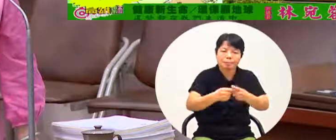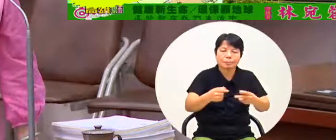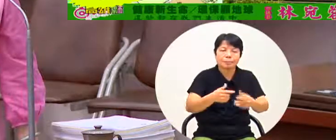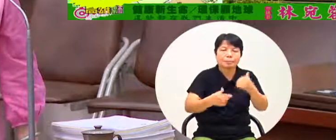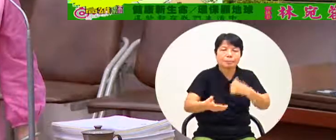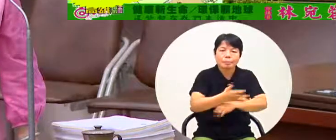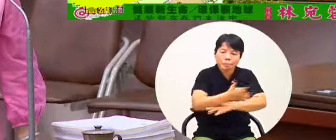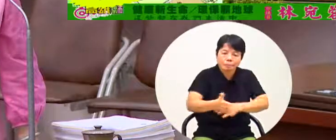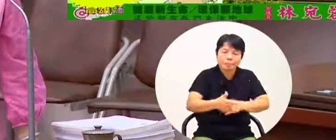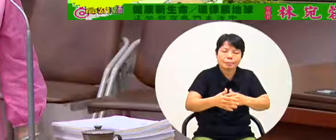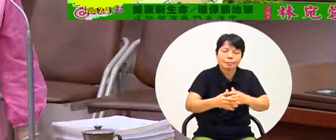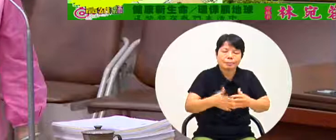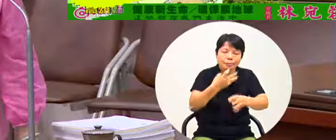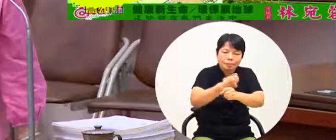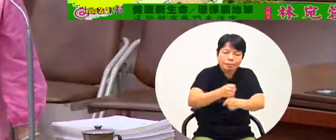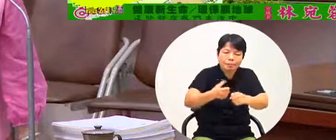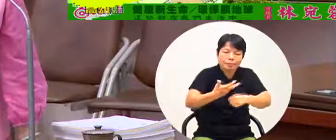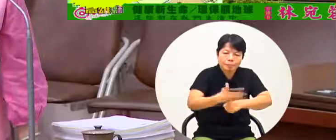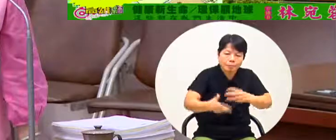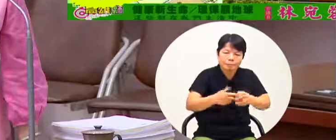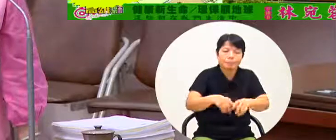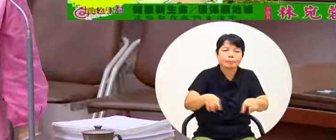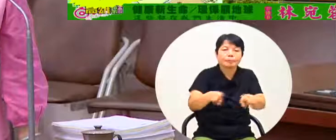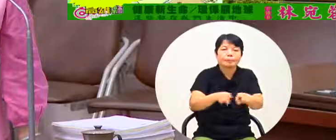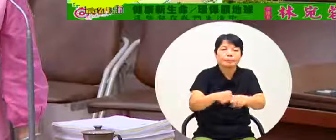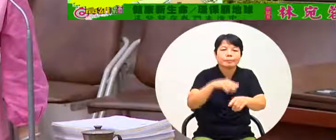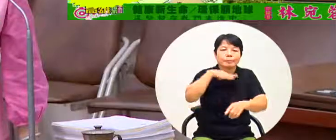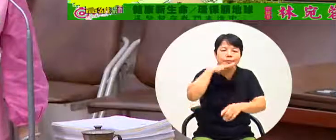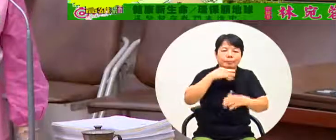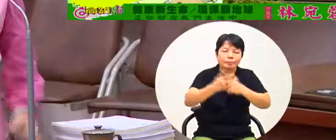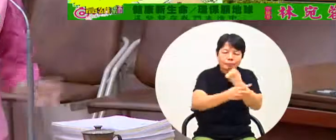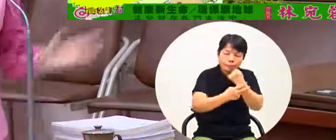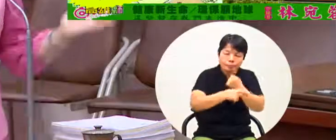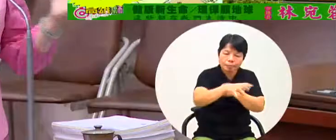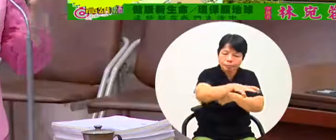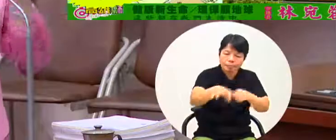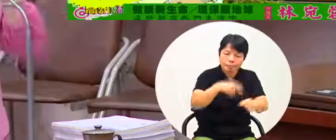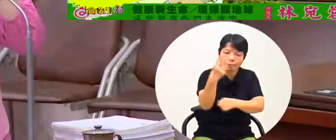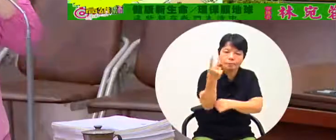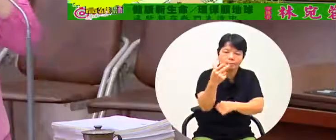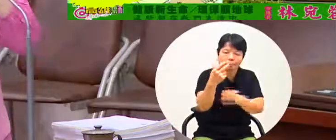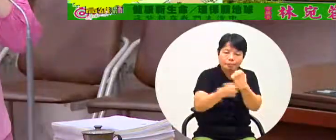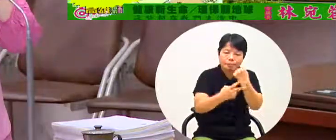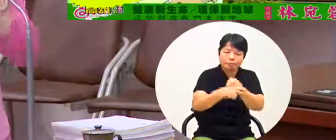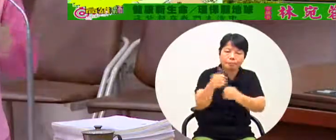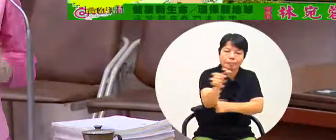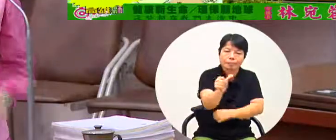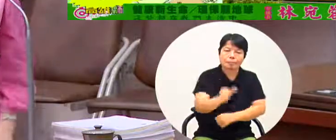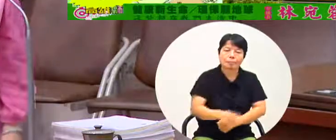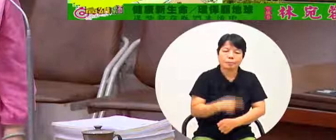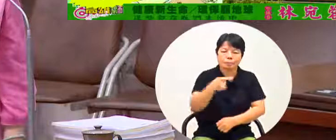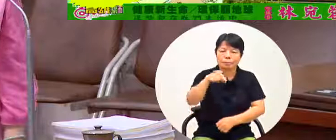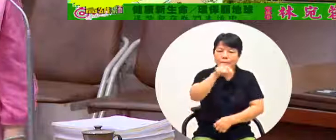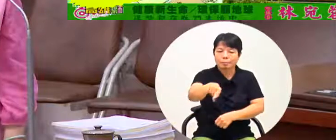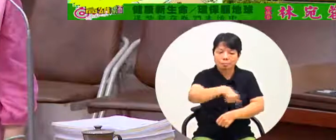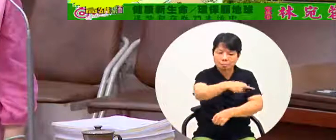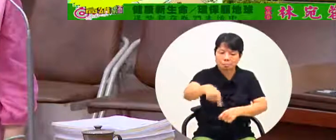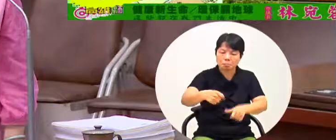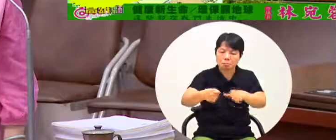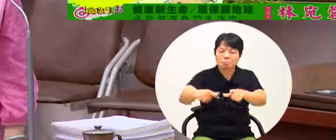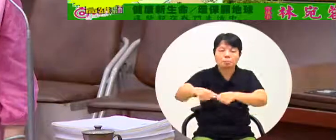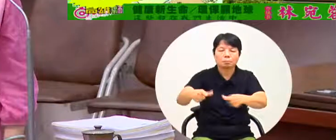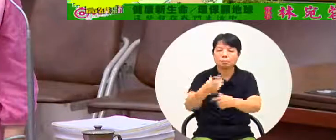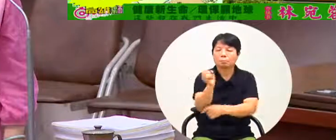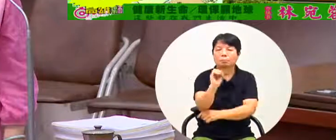里，差不多有五里。敢那，阮遐拢无公园啊！我们那个地方都没有公园，我们要到有公